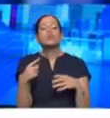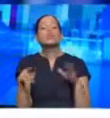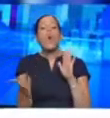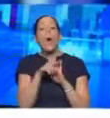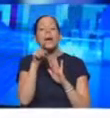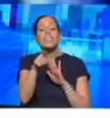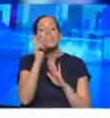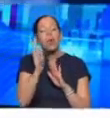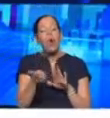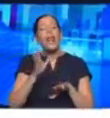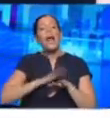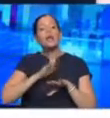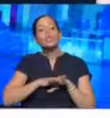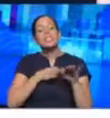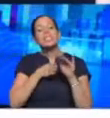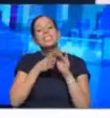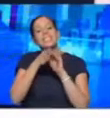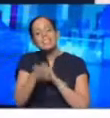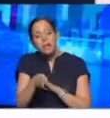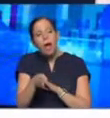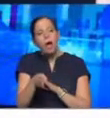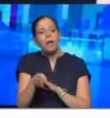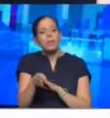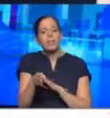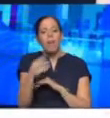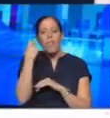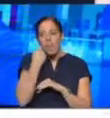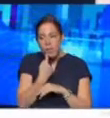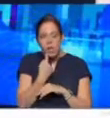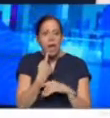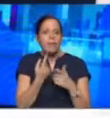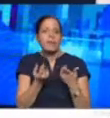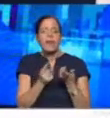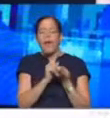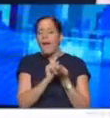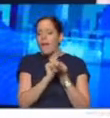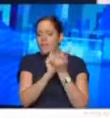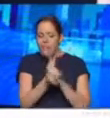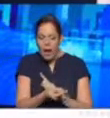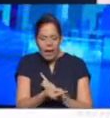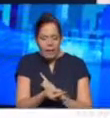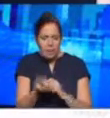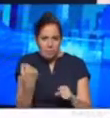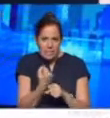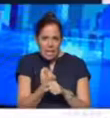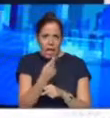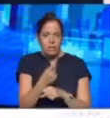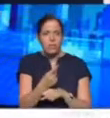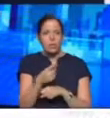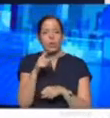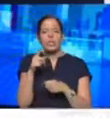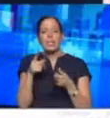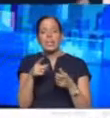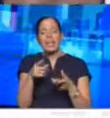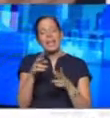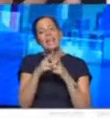להכשיר כניסת עבריין, הפיכת המשרה הזאת לעיר מקלט